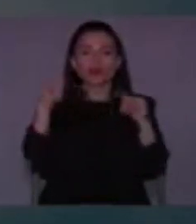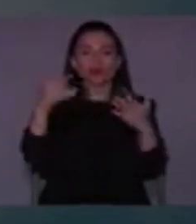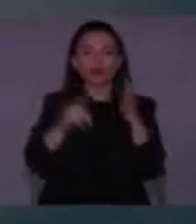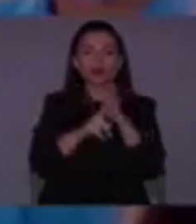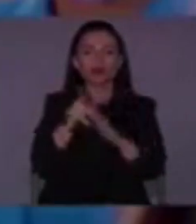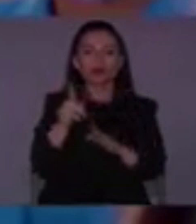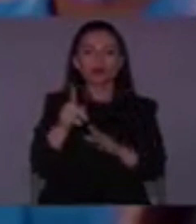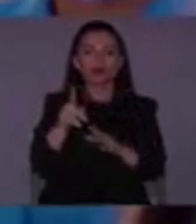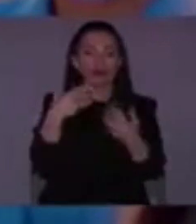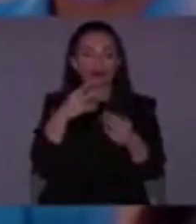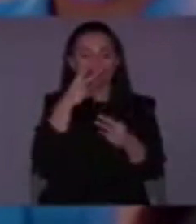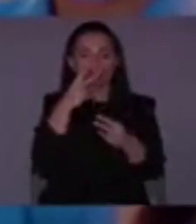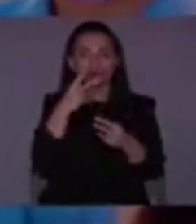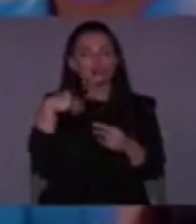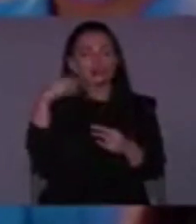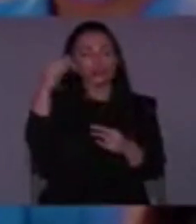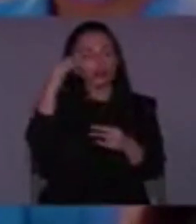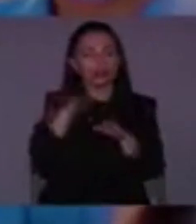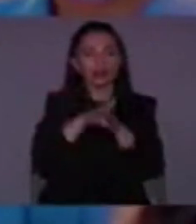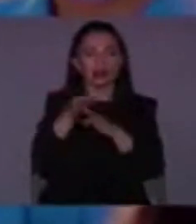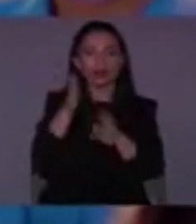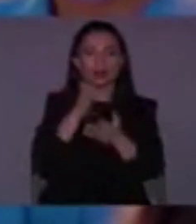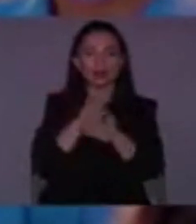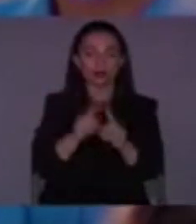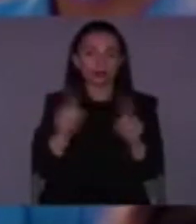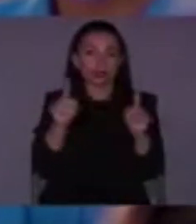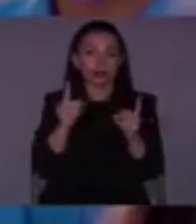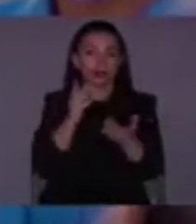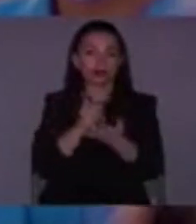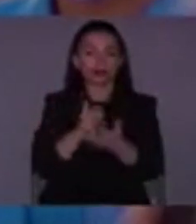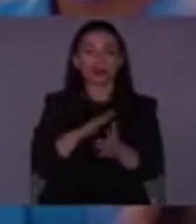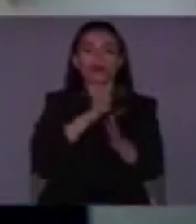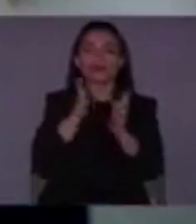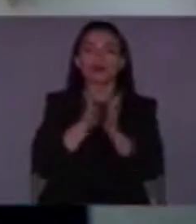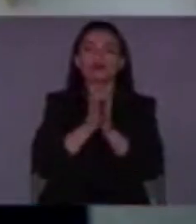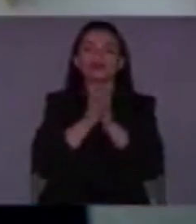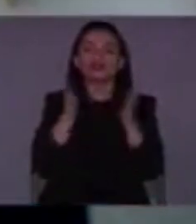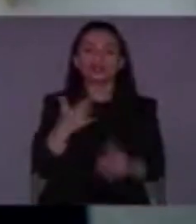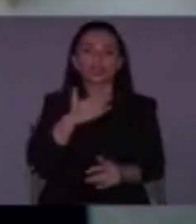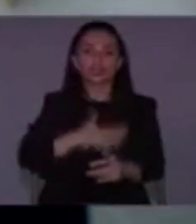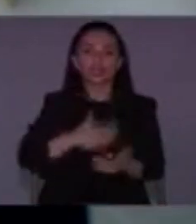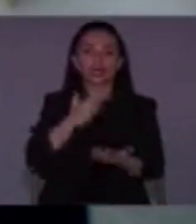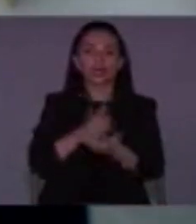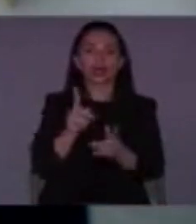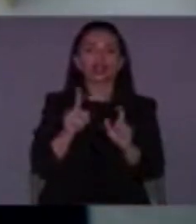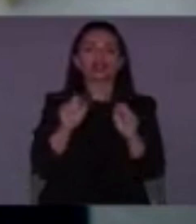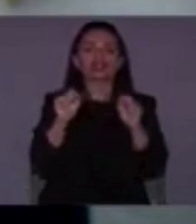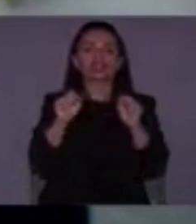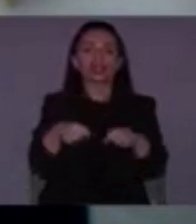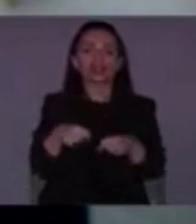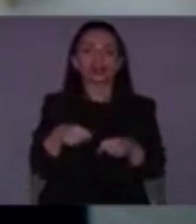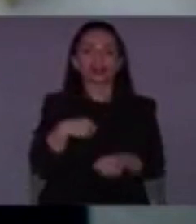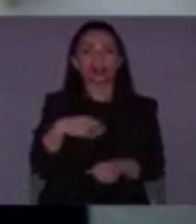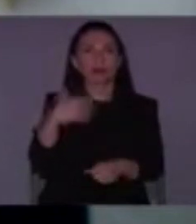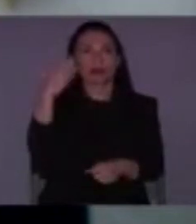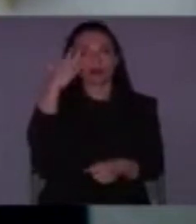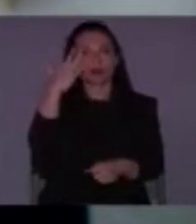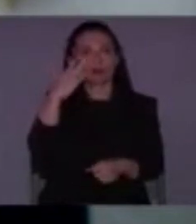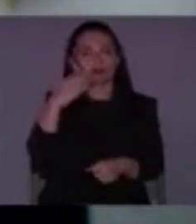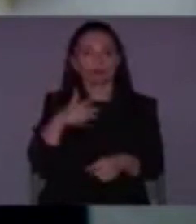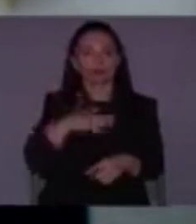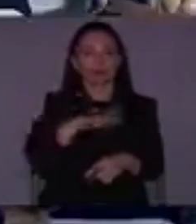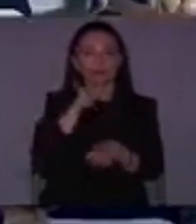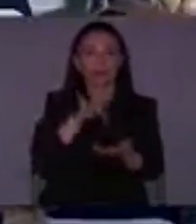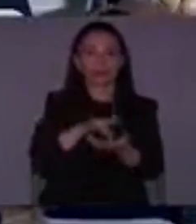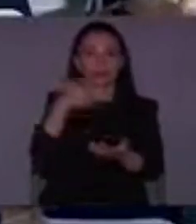ხორცს ისხამს შენი ჩანაფიქრი, ეს საოცრება, ეს ყველაზე დიდი სიამოვნება, რაც კი შეიძლება ინატროს დედაქალაქის